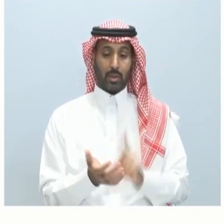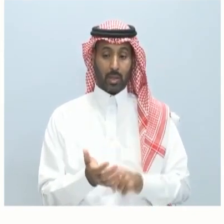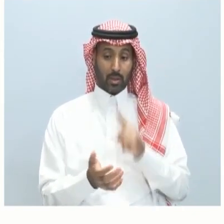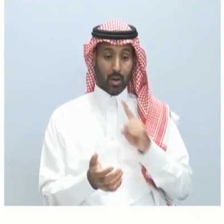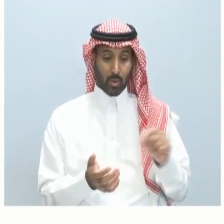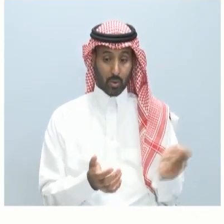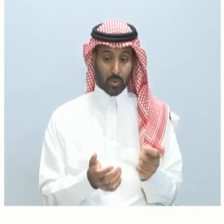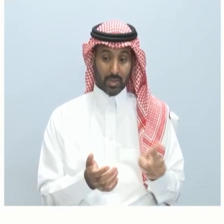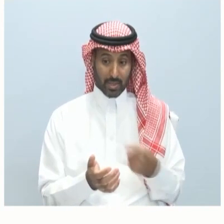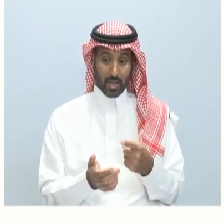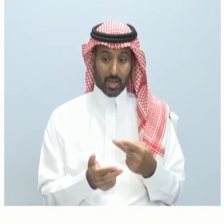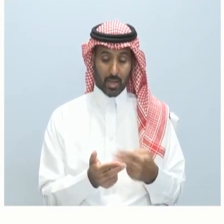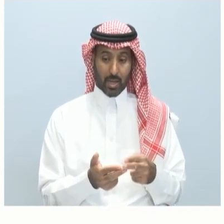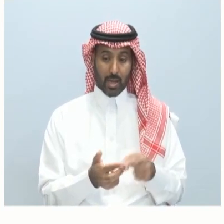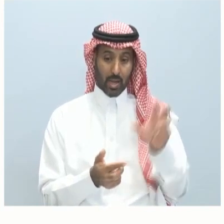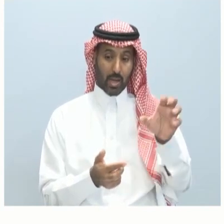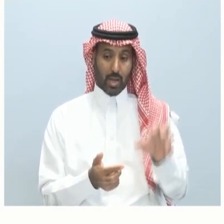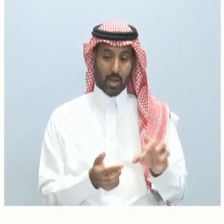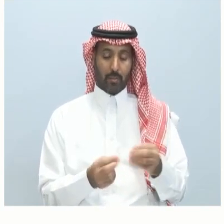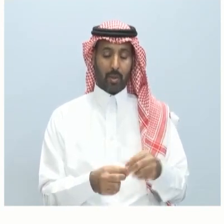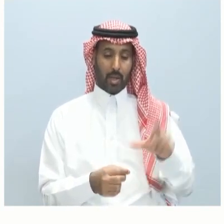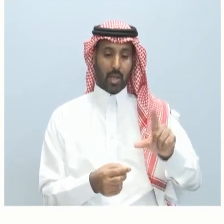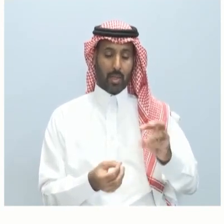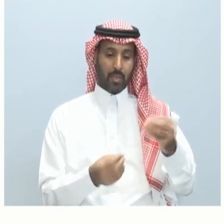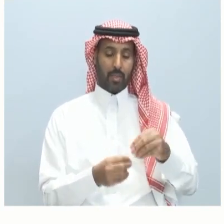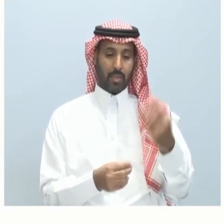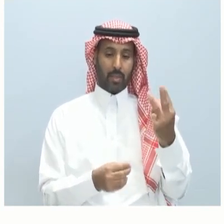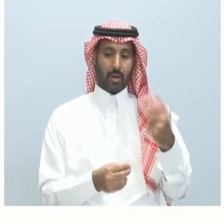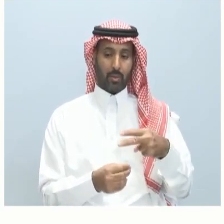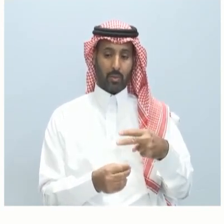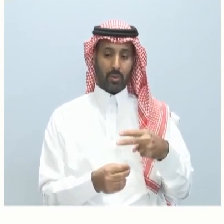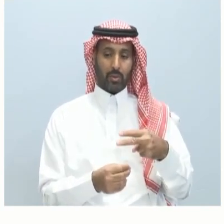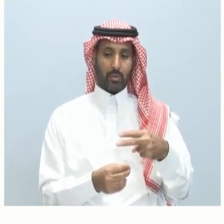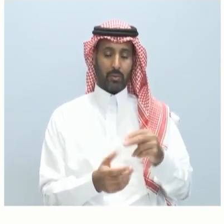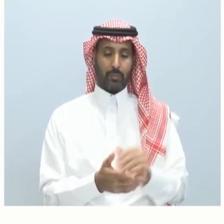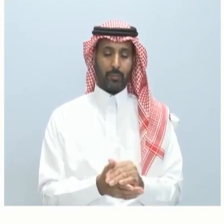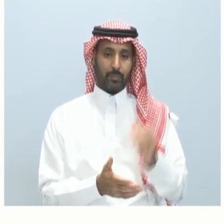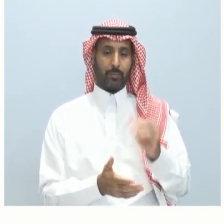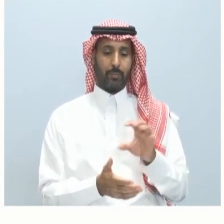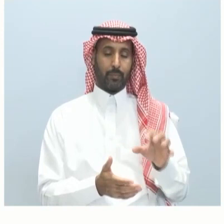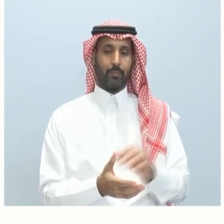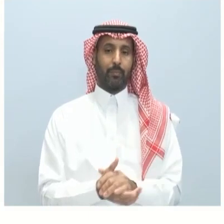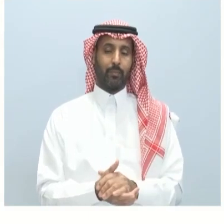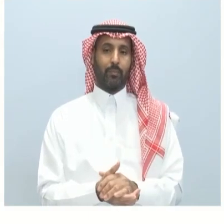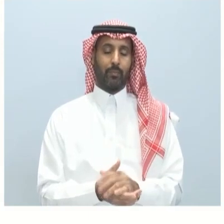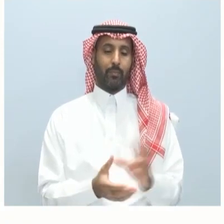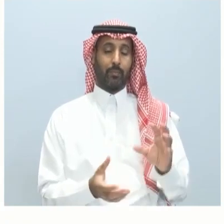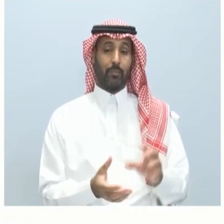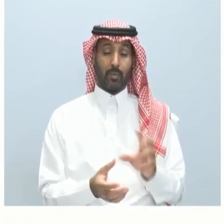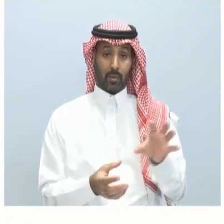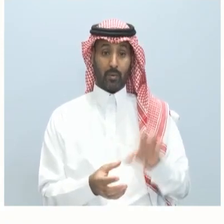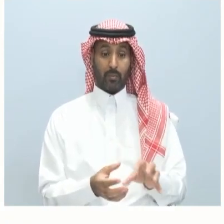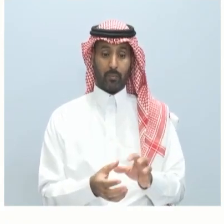هل حلنا صحيح ام لا نعوض هنا مكان ل بالعدد ماذا بالعدد 23 اذا قمنا